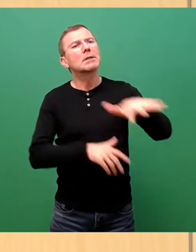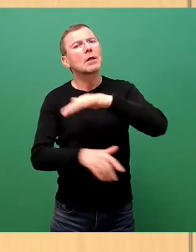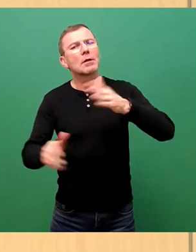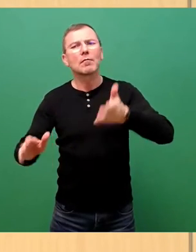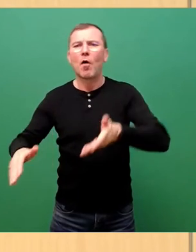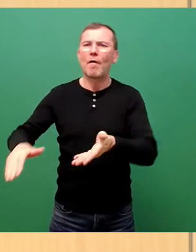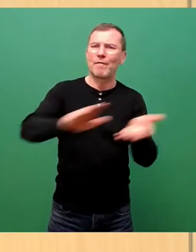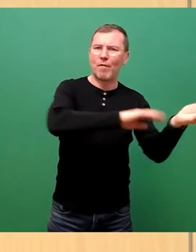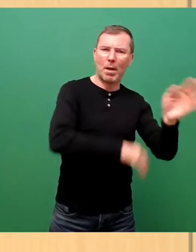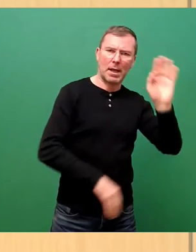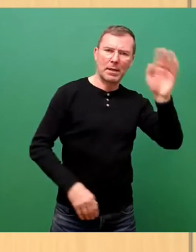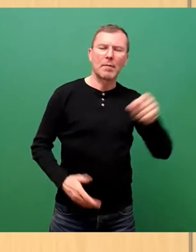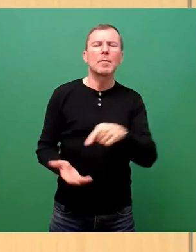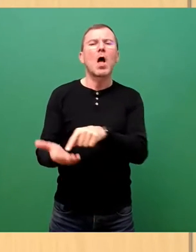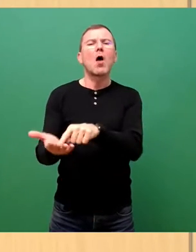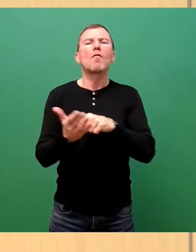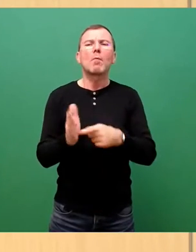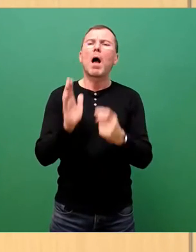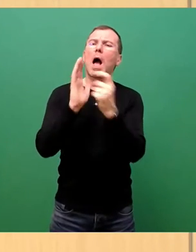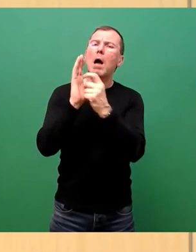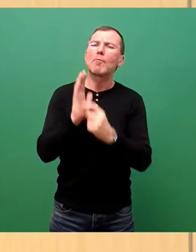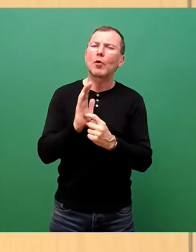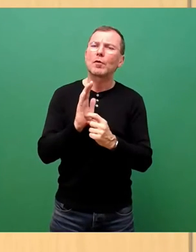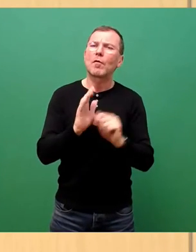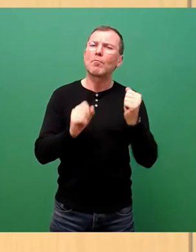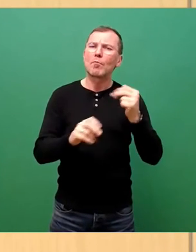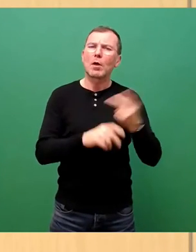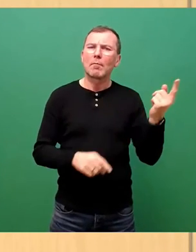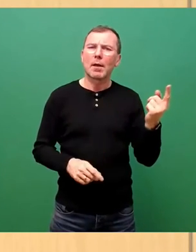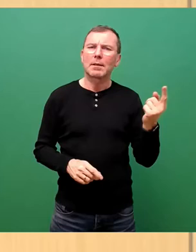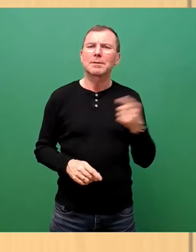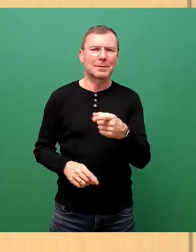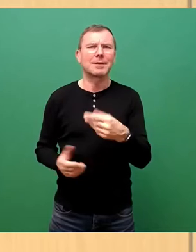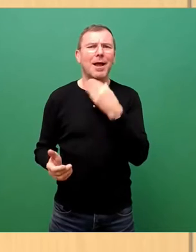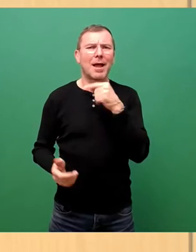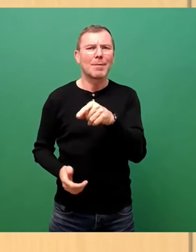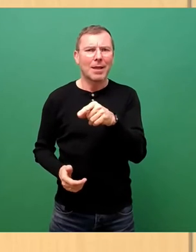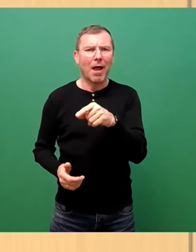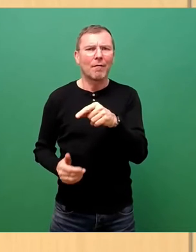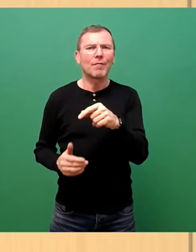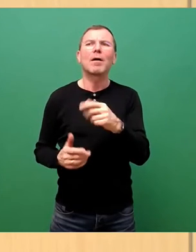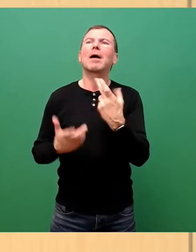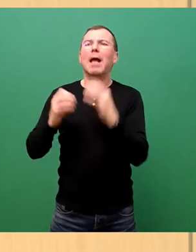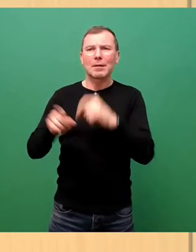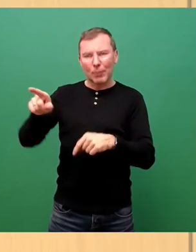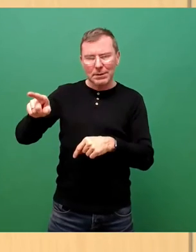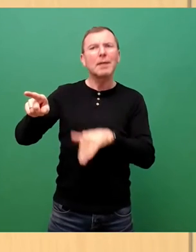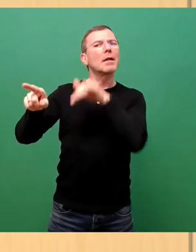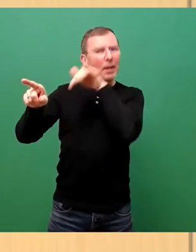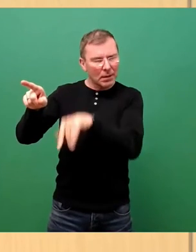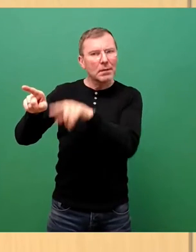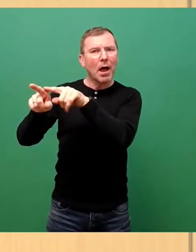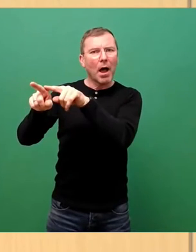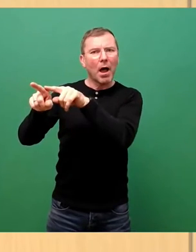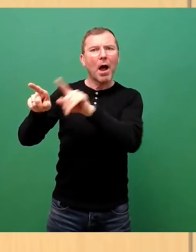Die Begründung der Vorlage des Oberbürgermeisters besagt auch, dass der Bedarf zwar für eine Quote von 30% besteht,